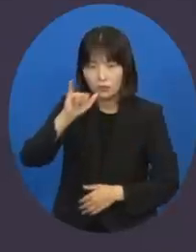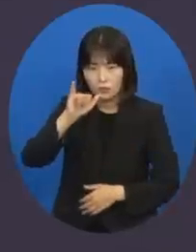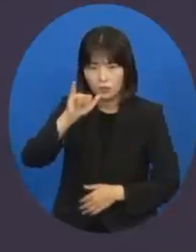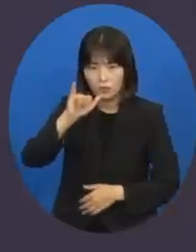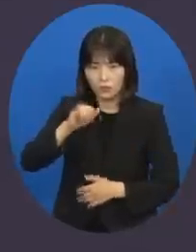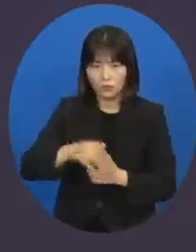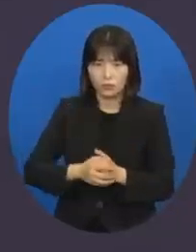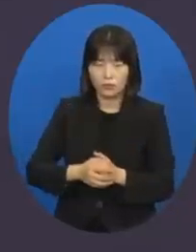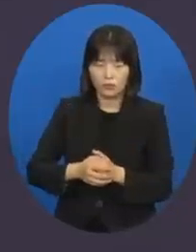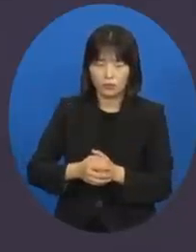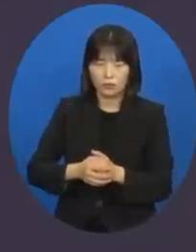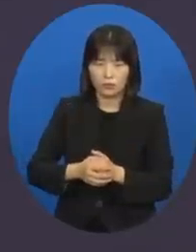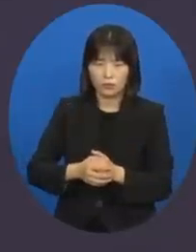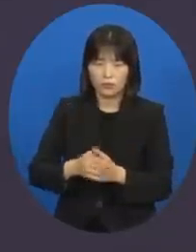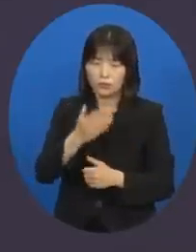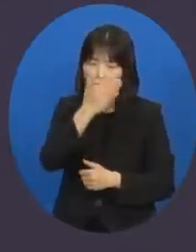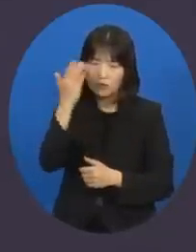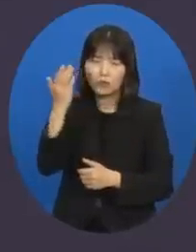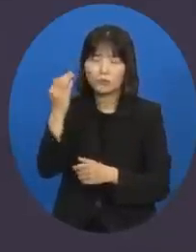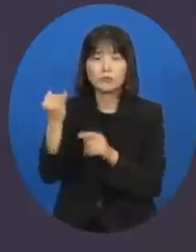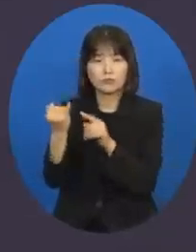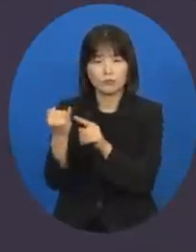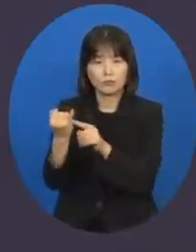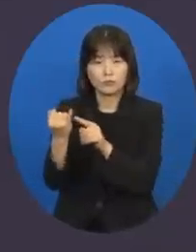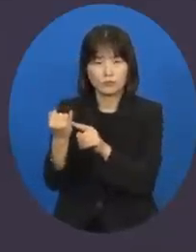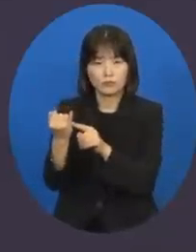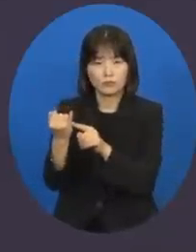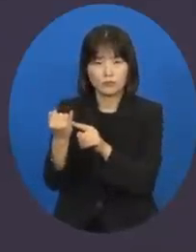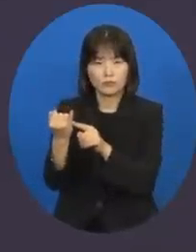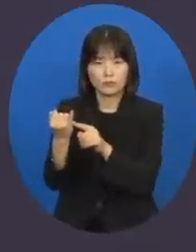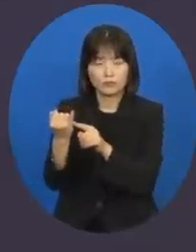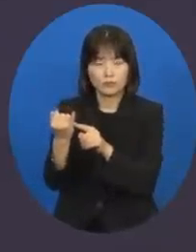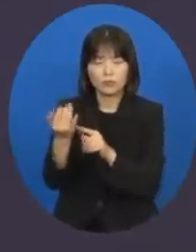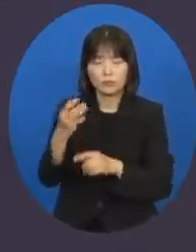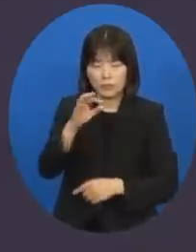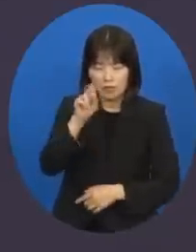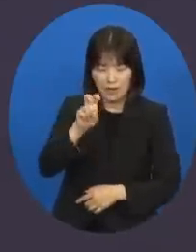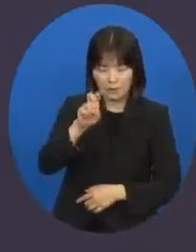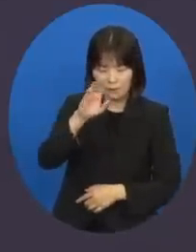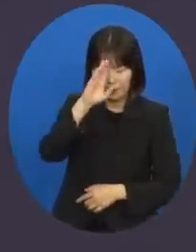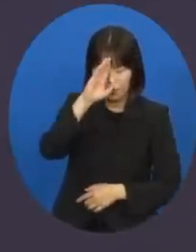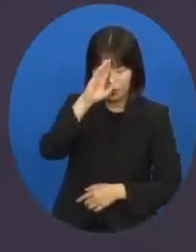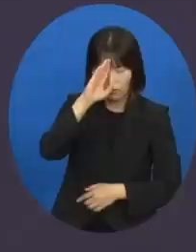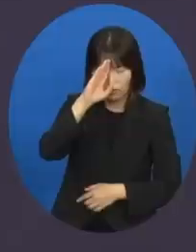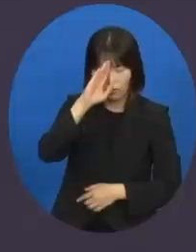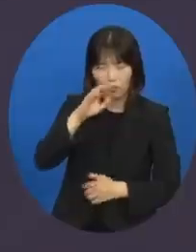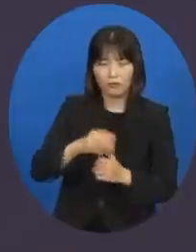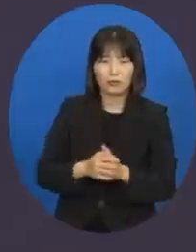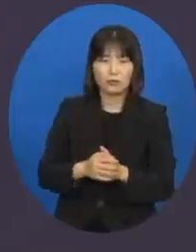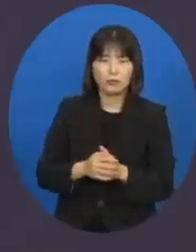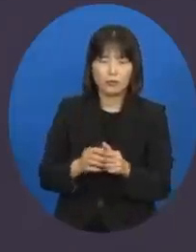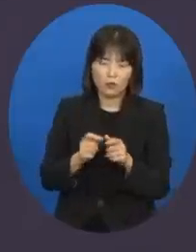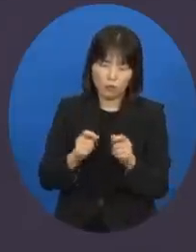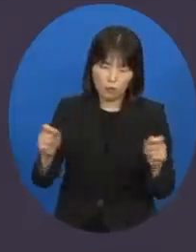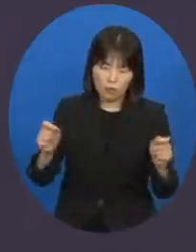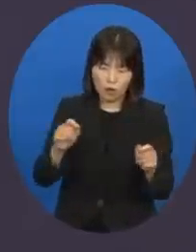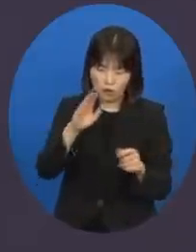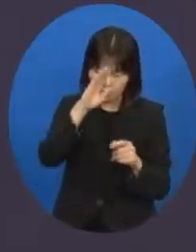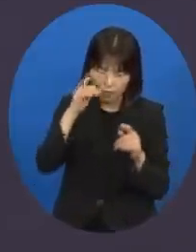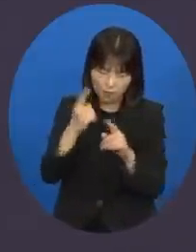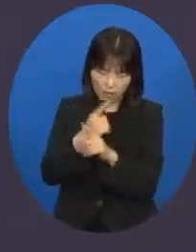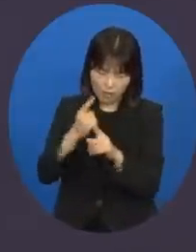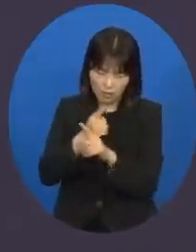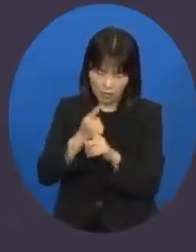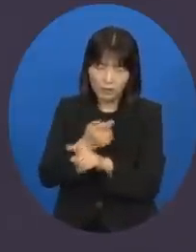남은 생애가 많은 분이셨습니다. 암 투병을 하셨어요. 오랜 치료를 받으셨지만 항암